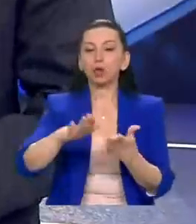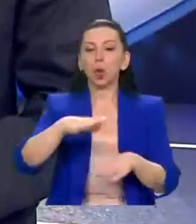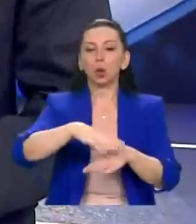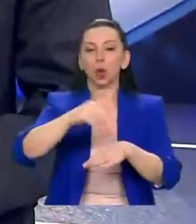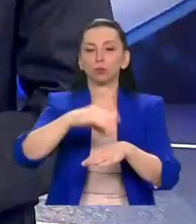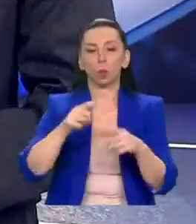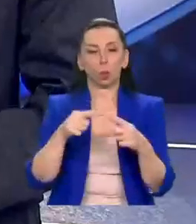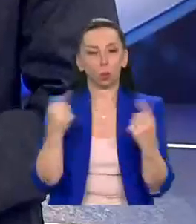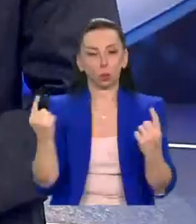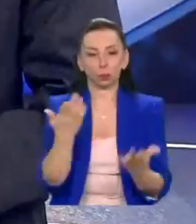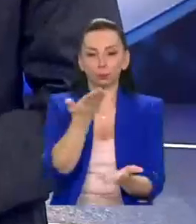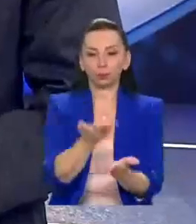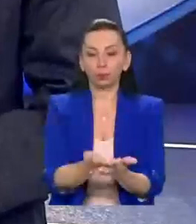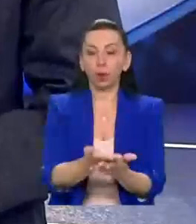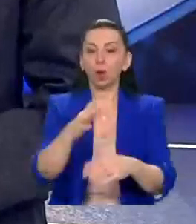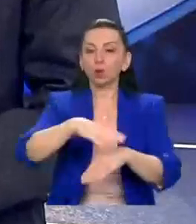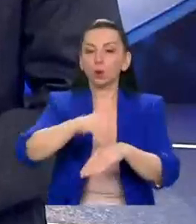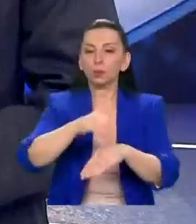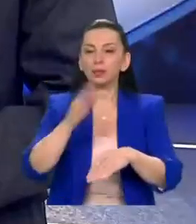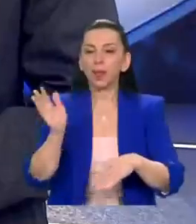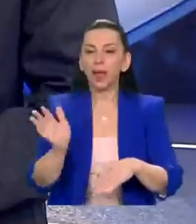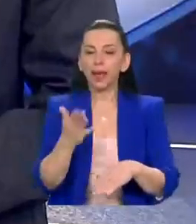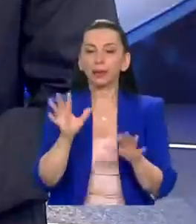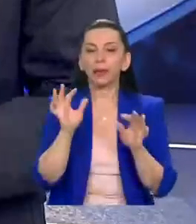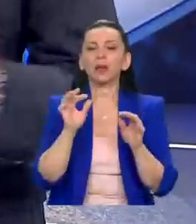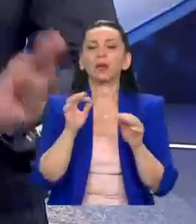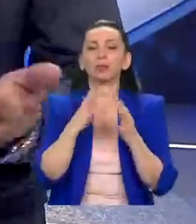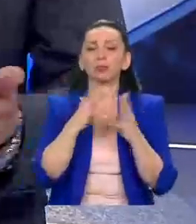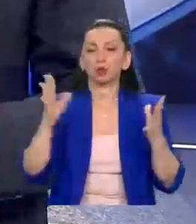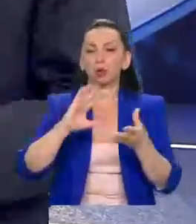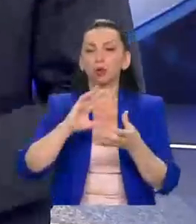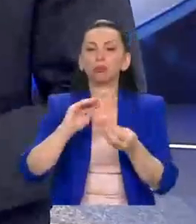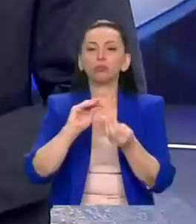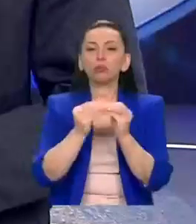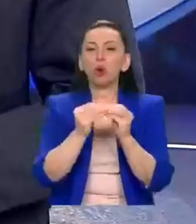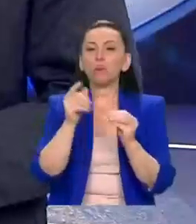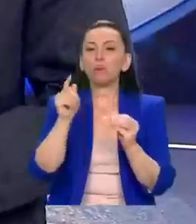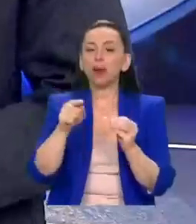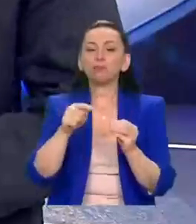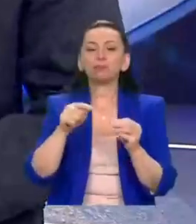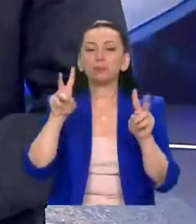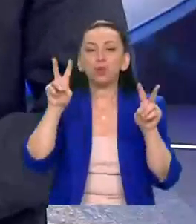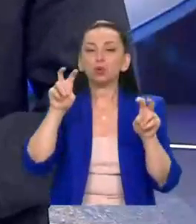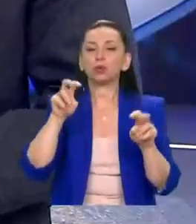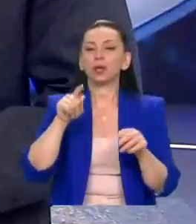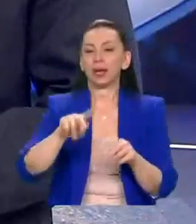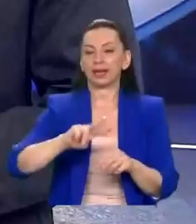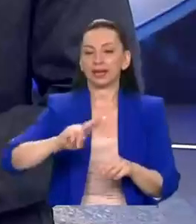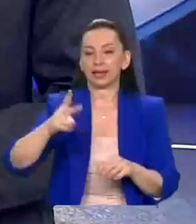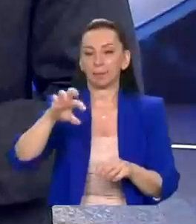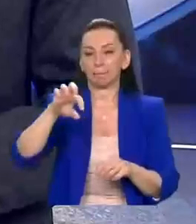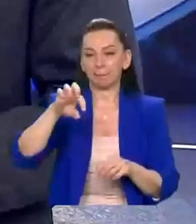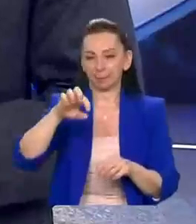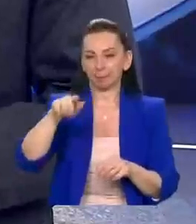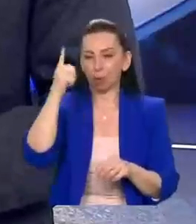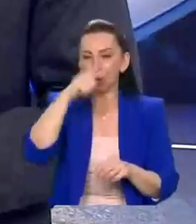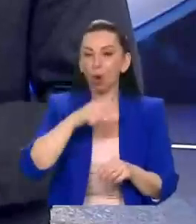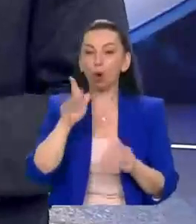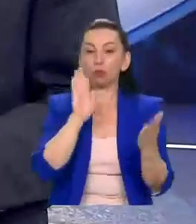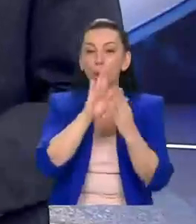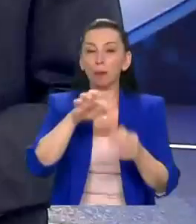komisyona geldi. Komisyonda en gergin tartışma başlığı tahmin edeceğiniz üzere kademeli prim meselesi oldu. Muhalefet prim